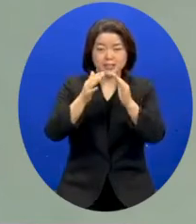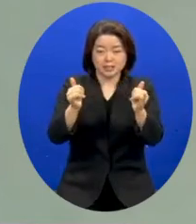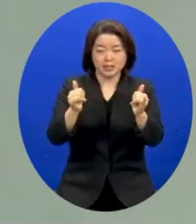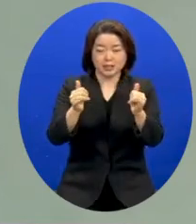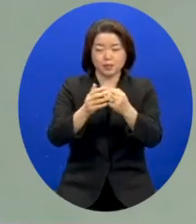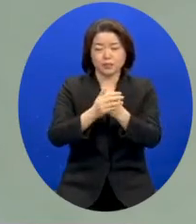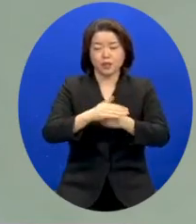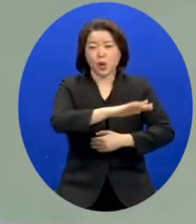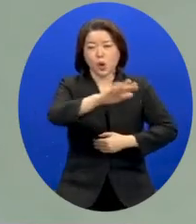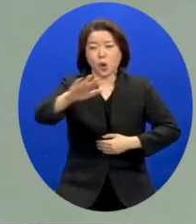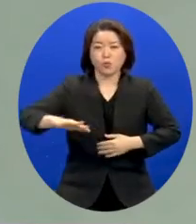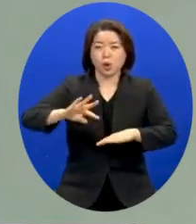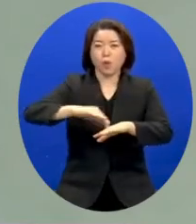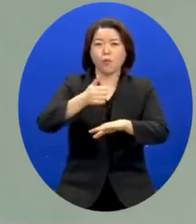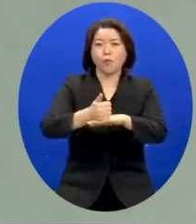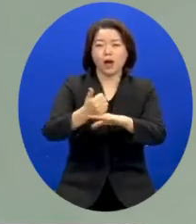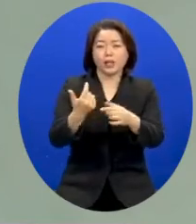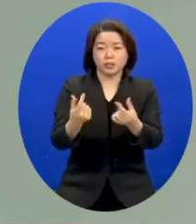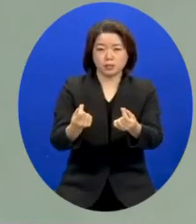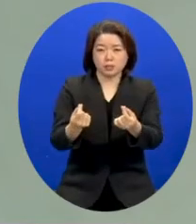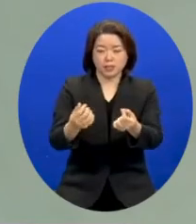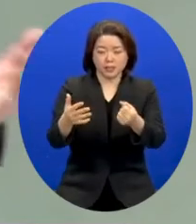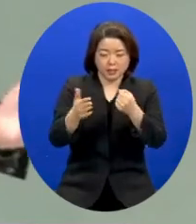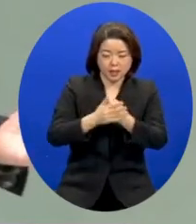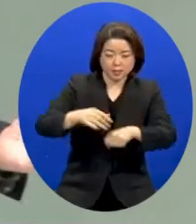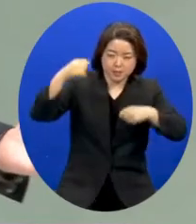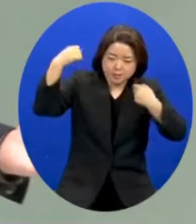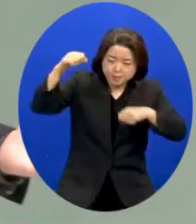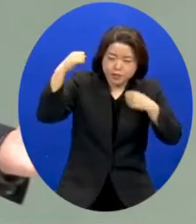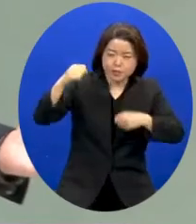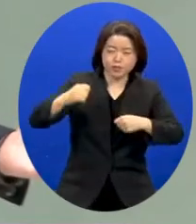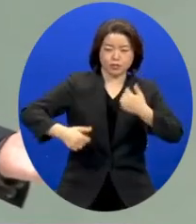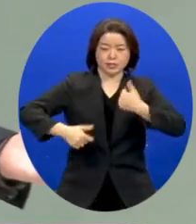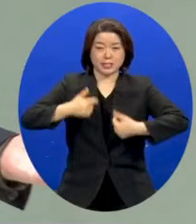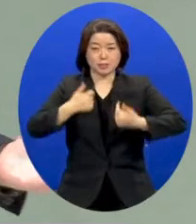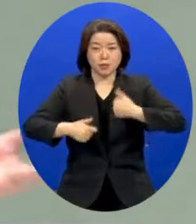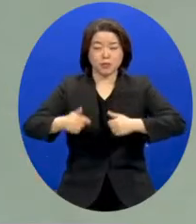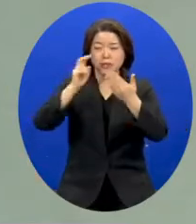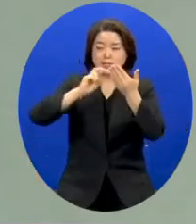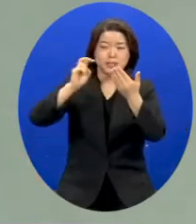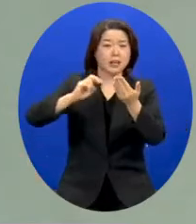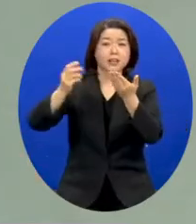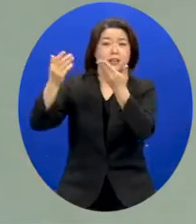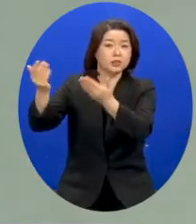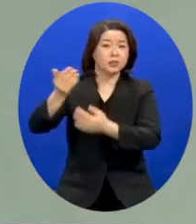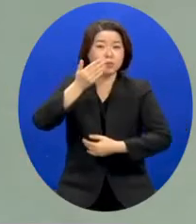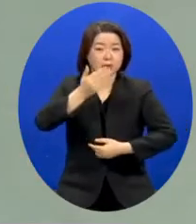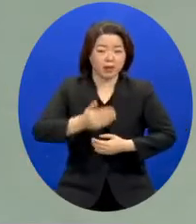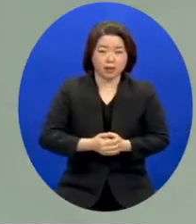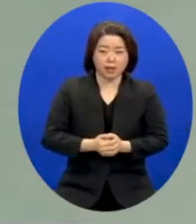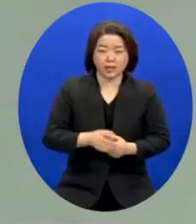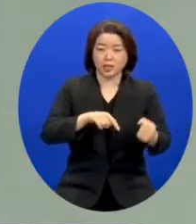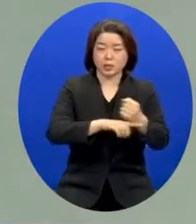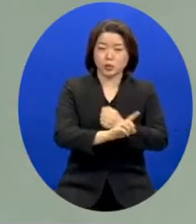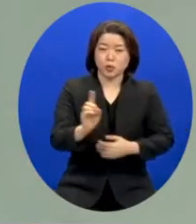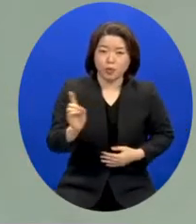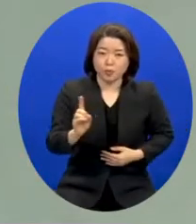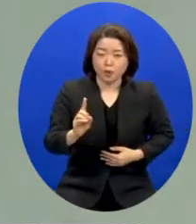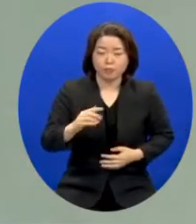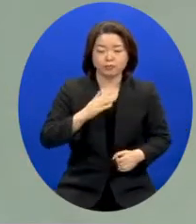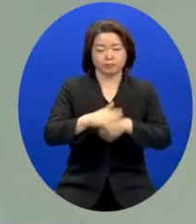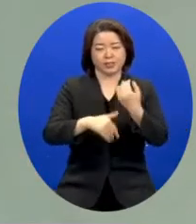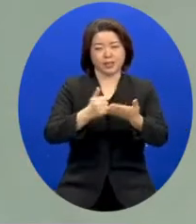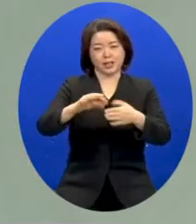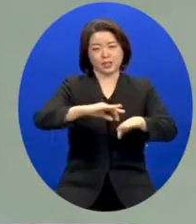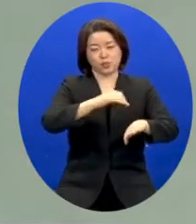왕이시라는 겁니다. 그러니 춤을 추고 기뻐하며 찬양할 일이라는 겁니다. 이유가 뭔가? 하나님이 우리의